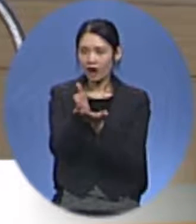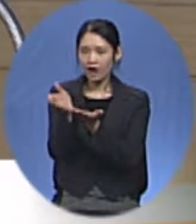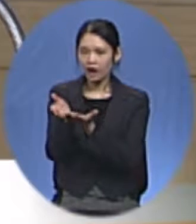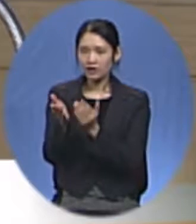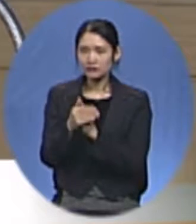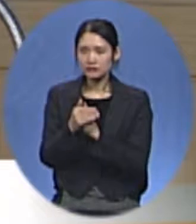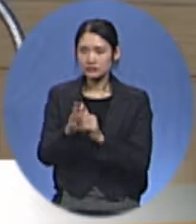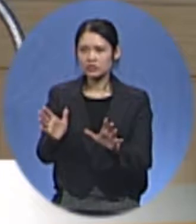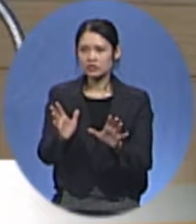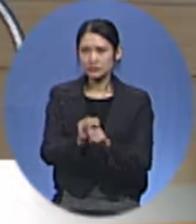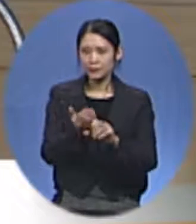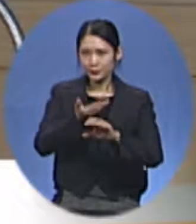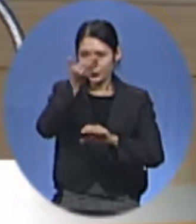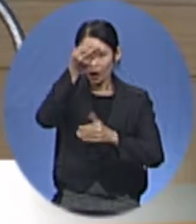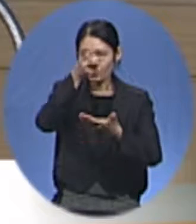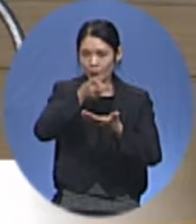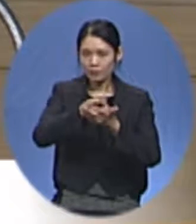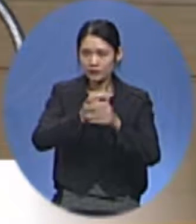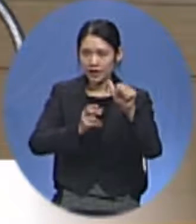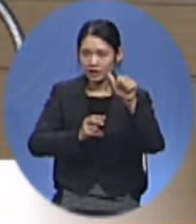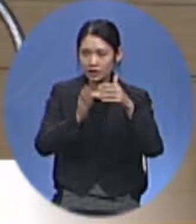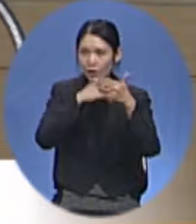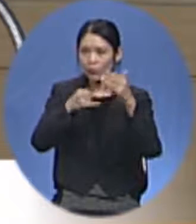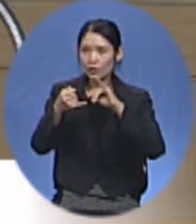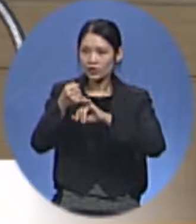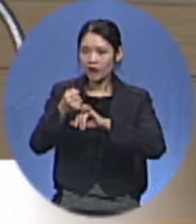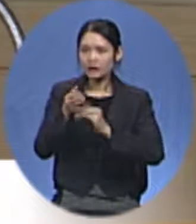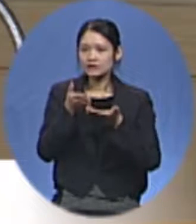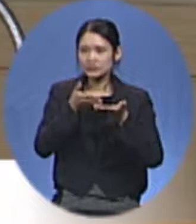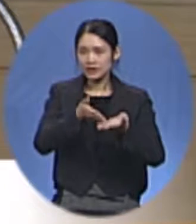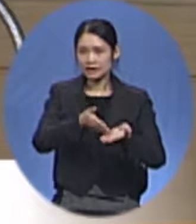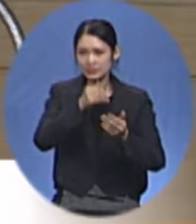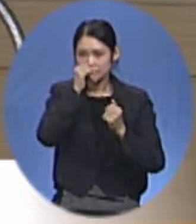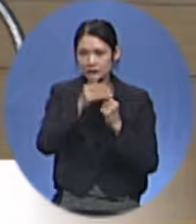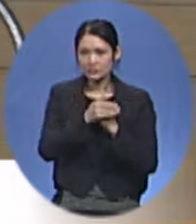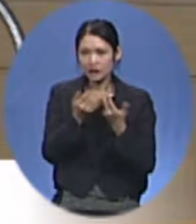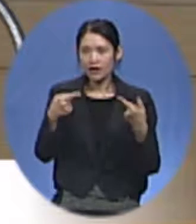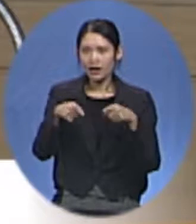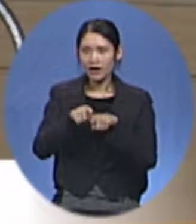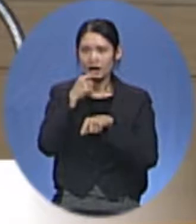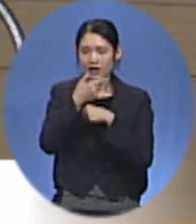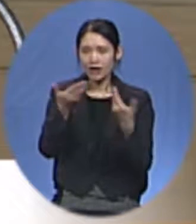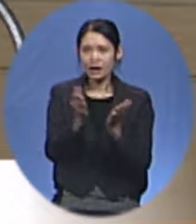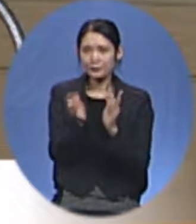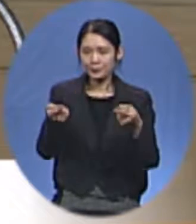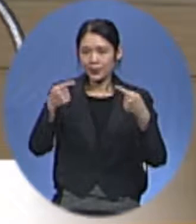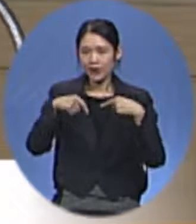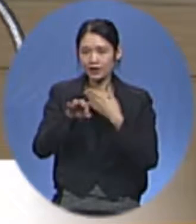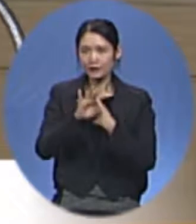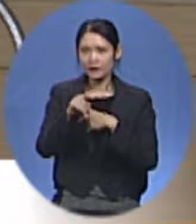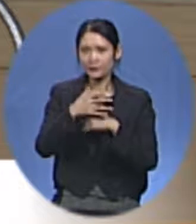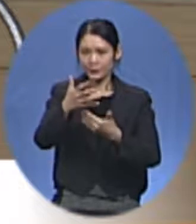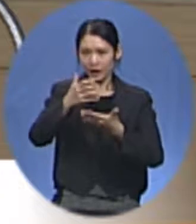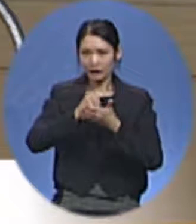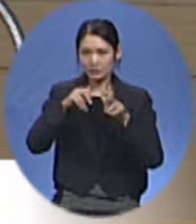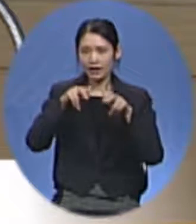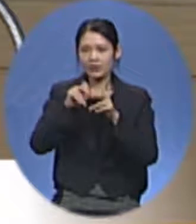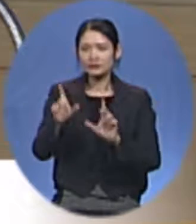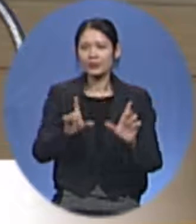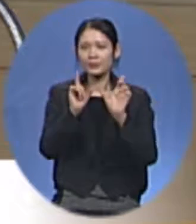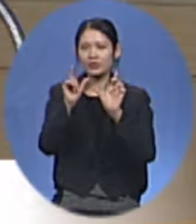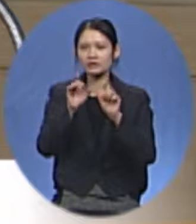상위법률하면 5가지의 공약을 제시를 합니다. 민주당 캠프에서 오신 분이 계시다면 오늘 전향전을 받아서 실제로 이